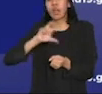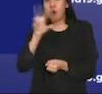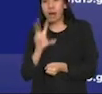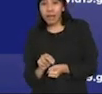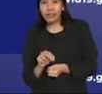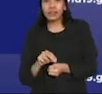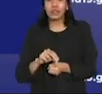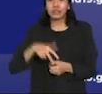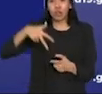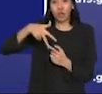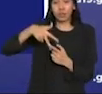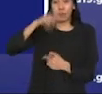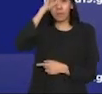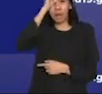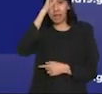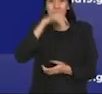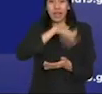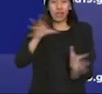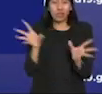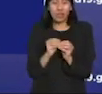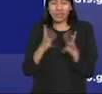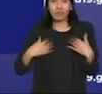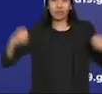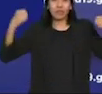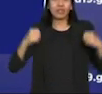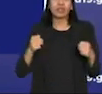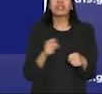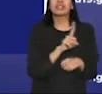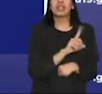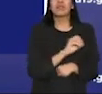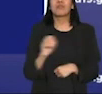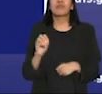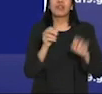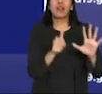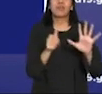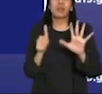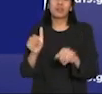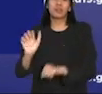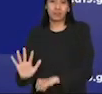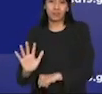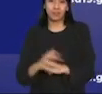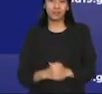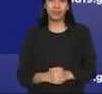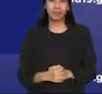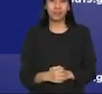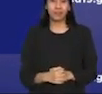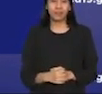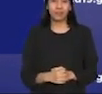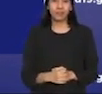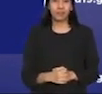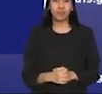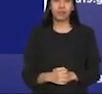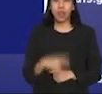sehingga total keseluruhan adalah 1665 Hai kalau kita lihat dari pertambahan